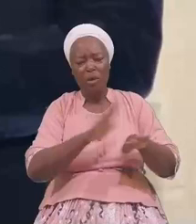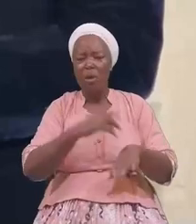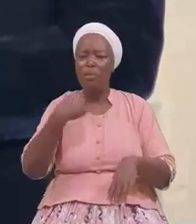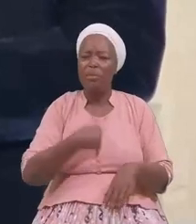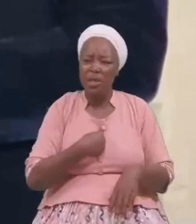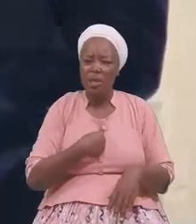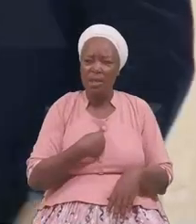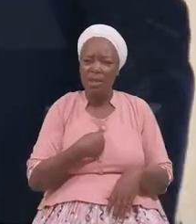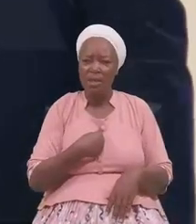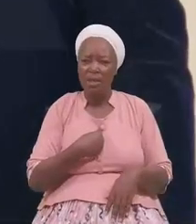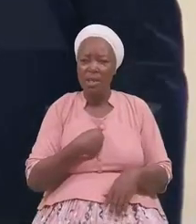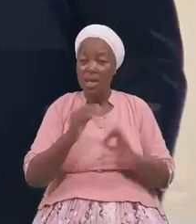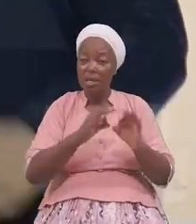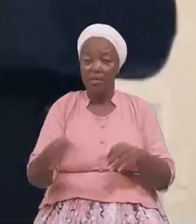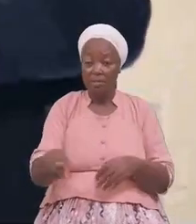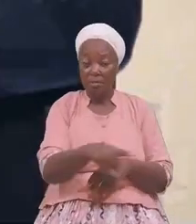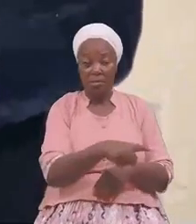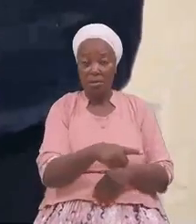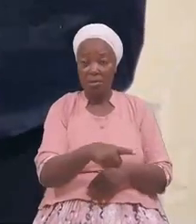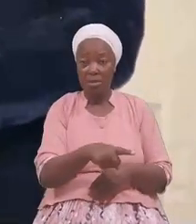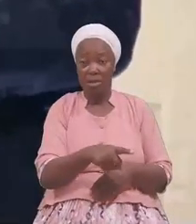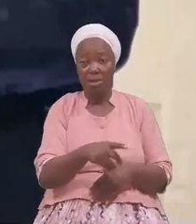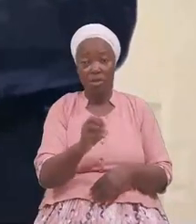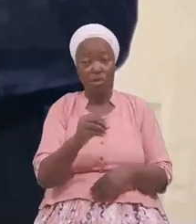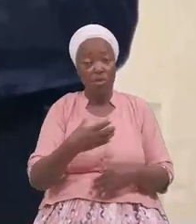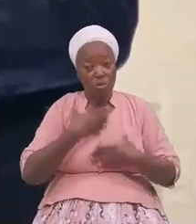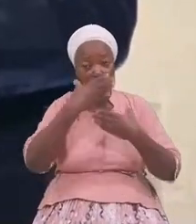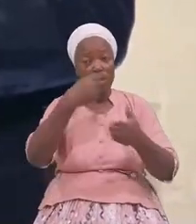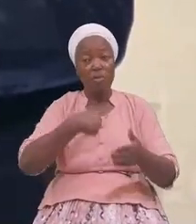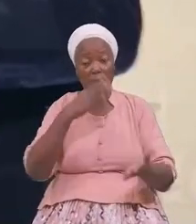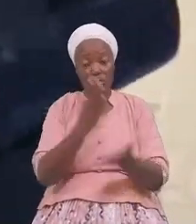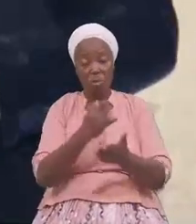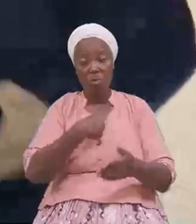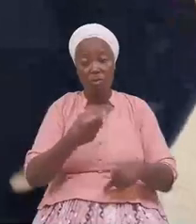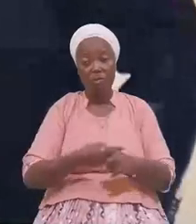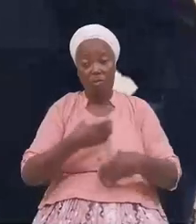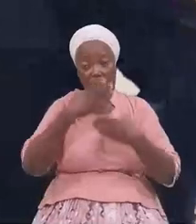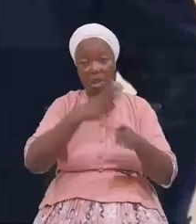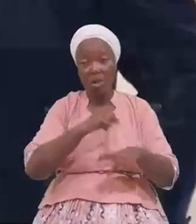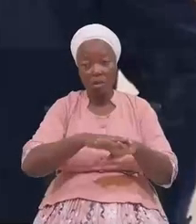S'ils crient, ils me font taire.